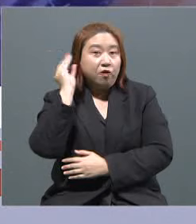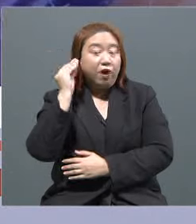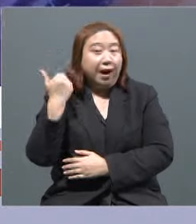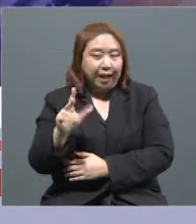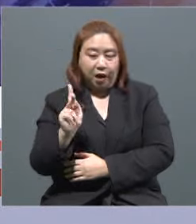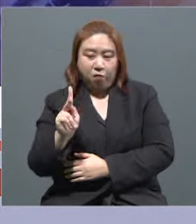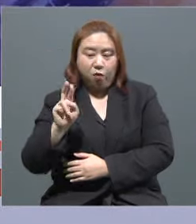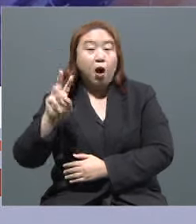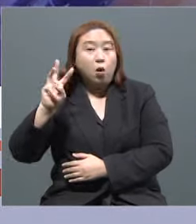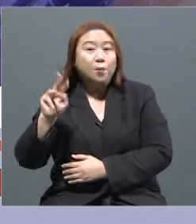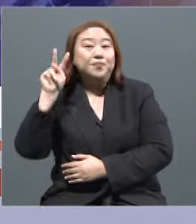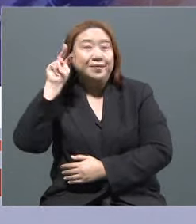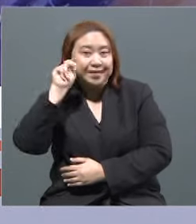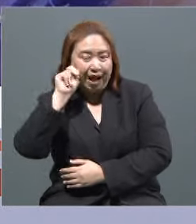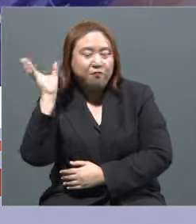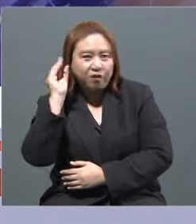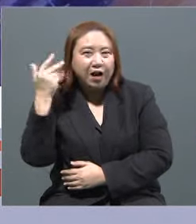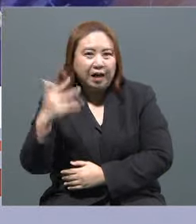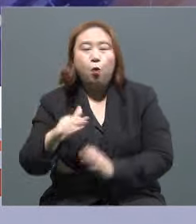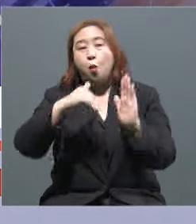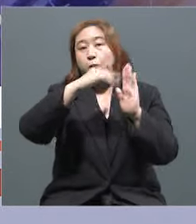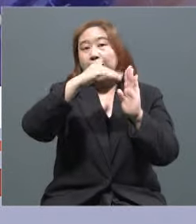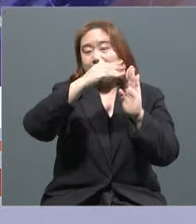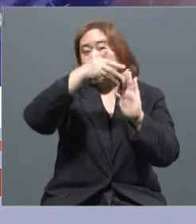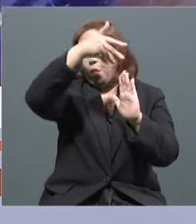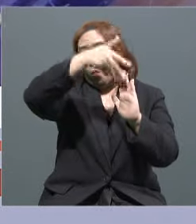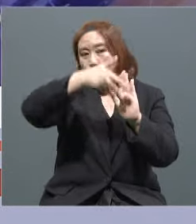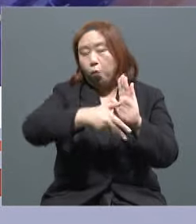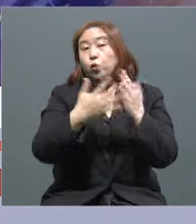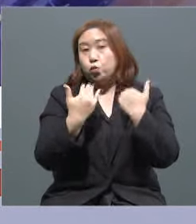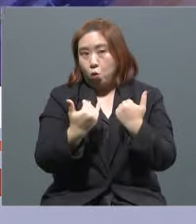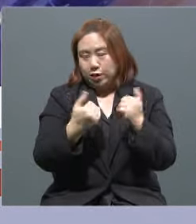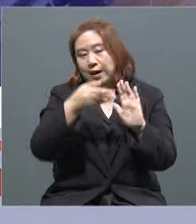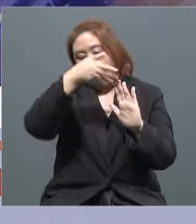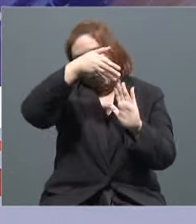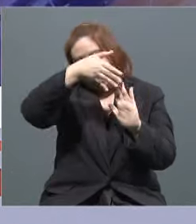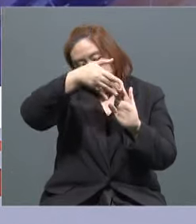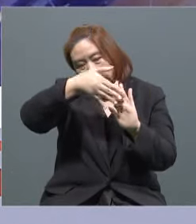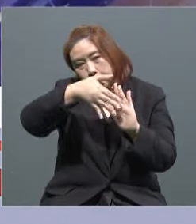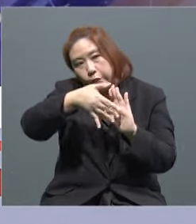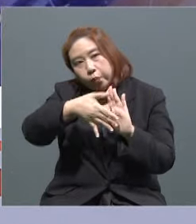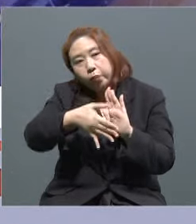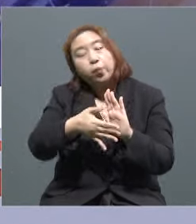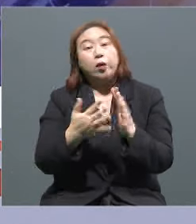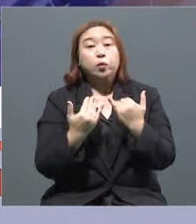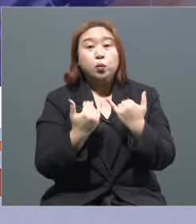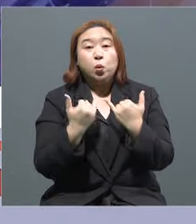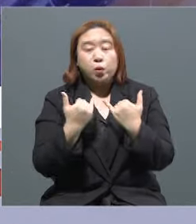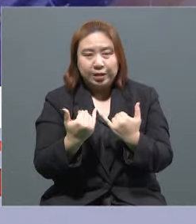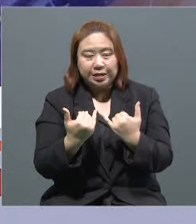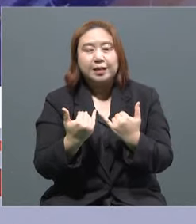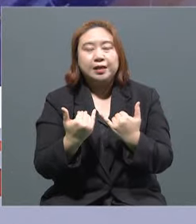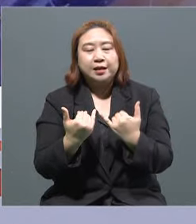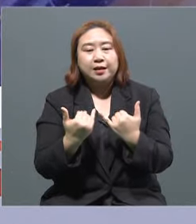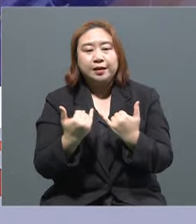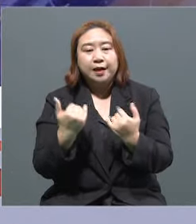รมชลประทานนะคะว่าน้ำเหนือที่มีอยู่ตอนนี้แล้วกำลังไหลลงมาเนี่ยนะคะถึงแม้ว่าจะมีผ่านมาจนถึ